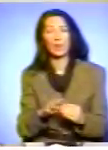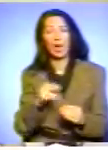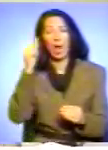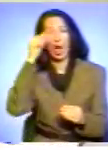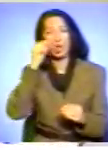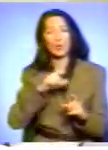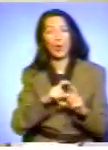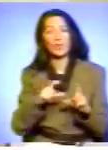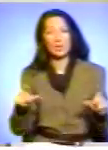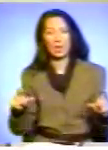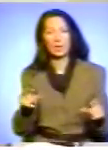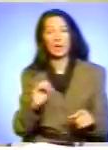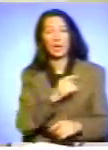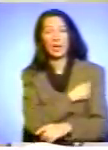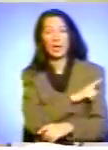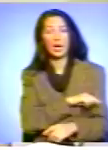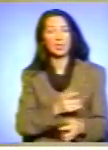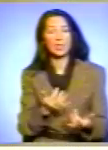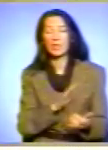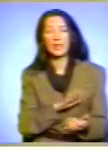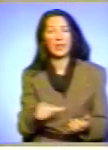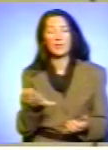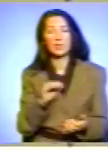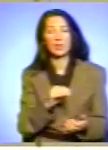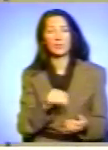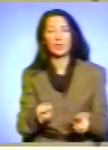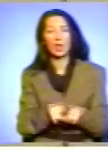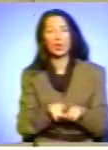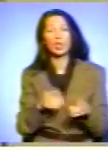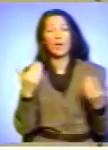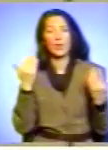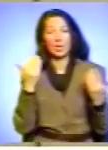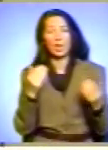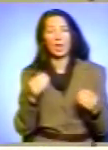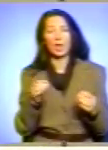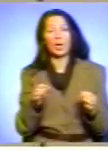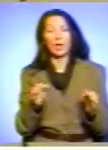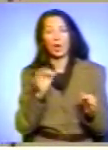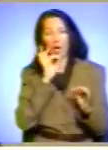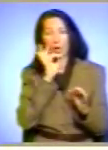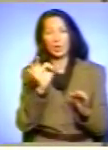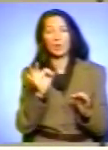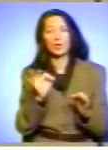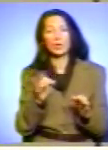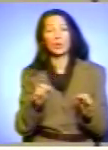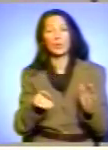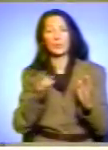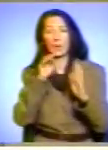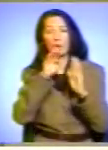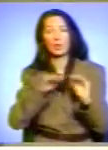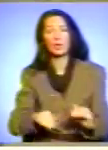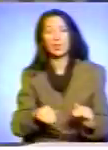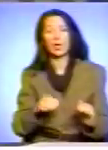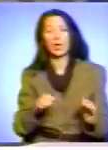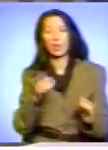учбові заклади і лікарні ще не всі. Водночас на вихідних синоптики прогнозують спад нічної температури до нульової